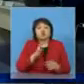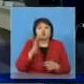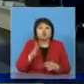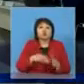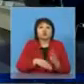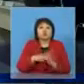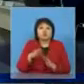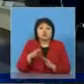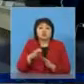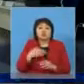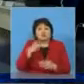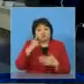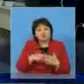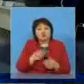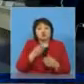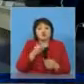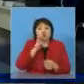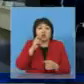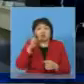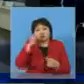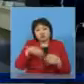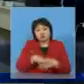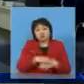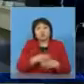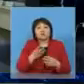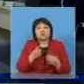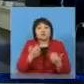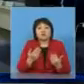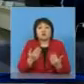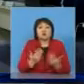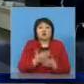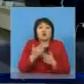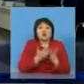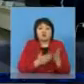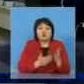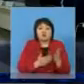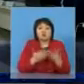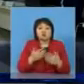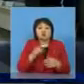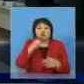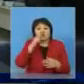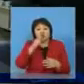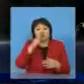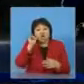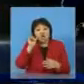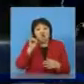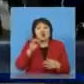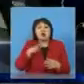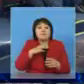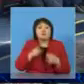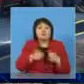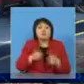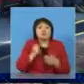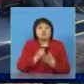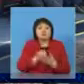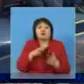будет улучшение. Мы верим, еще молодое государство. Сейчас вот новая программа. Уже вчера в правительстве утвердили ее, да?